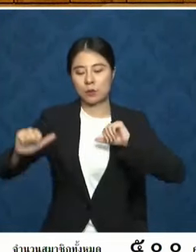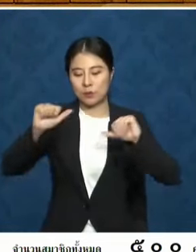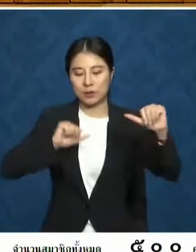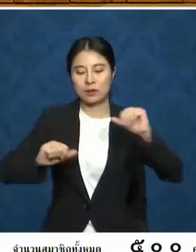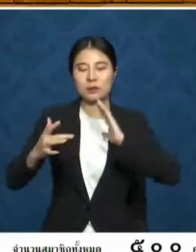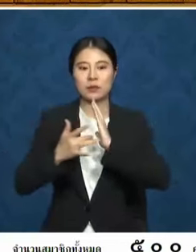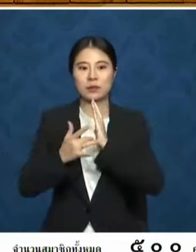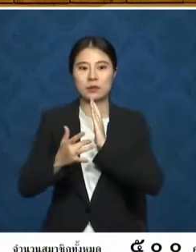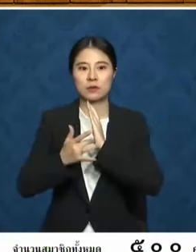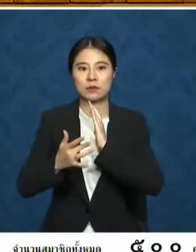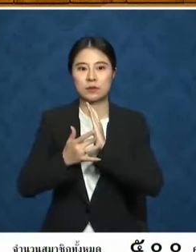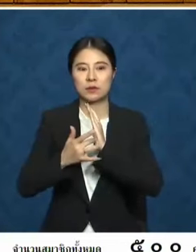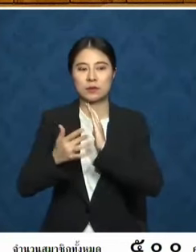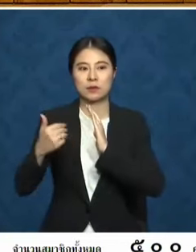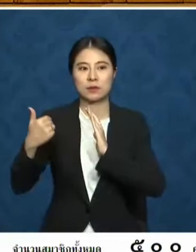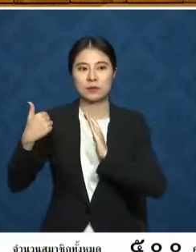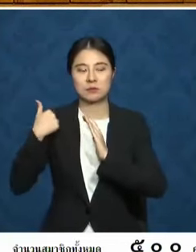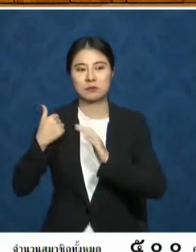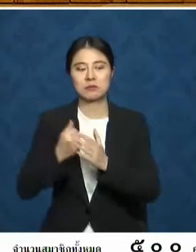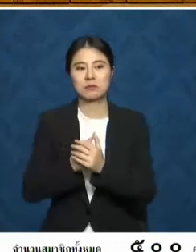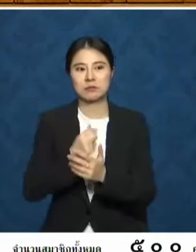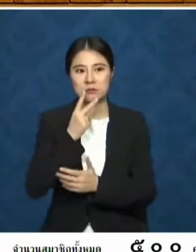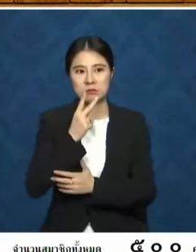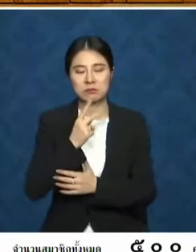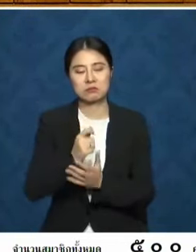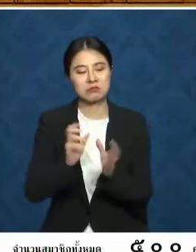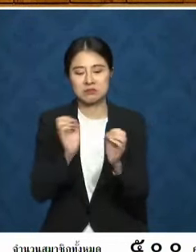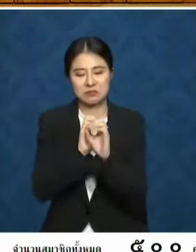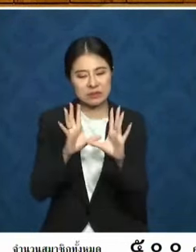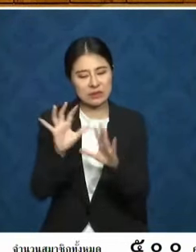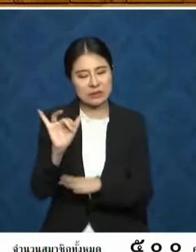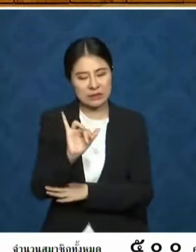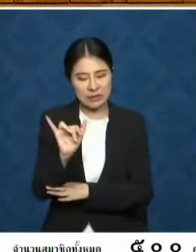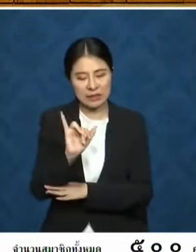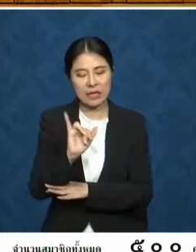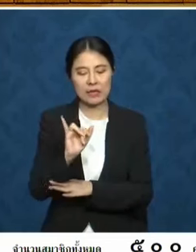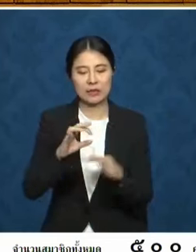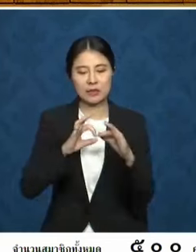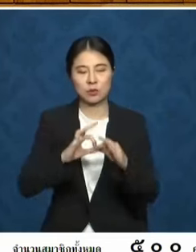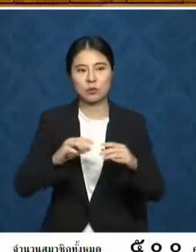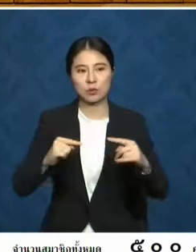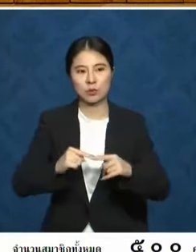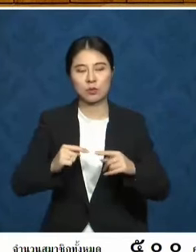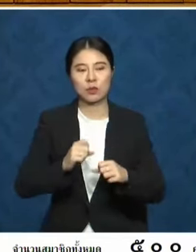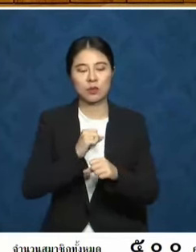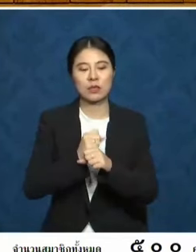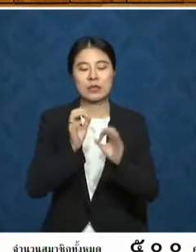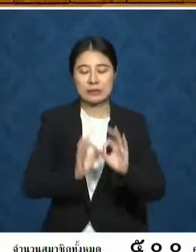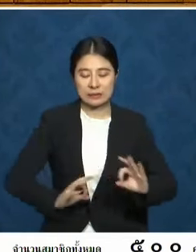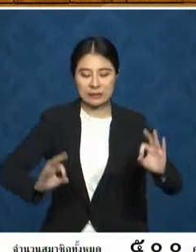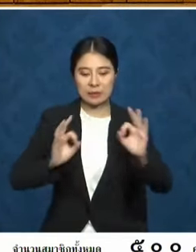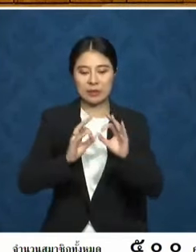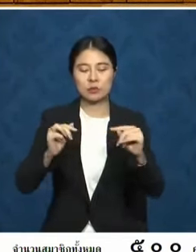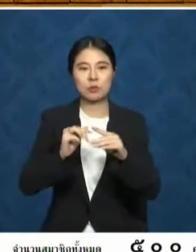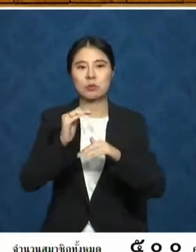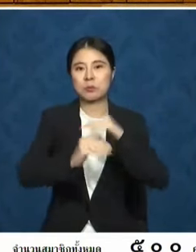คโโยีอาจจะทำให้เห็นได้ไม่ชัดเจนเพียงพอว่าเป็นตัวที่สำคัญอย่างยิ่ง